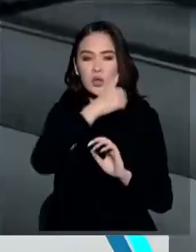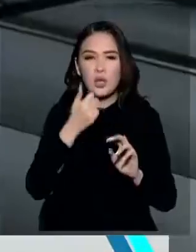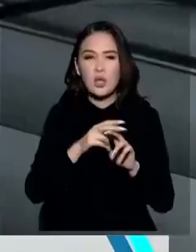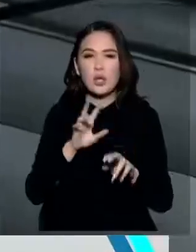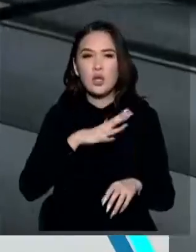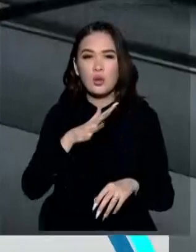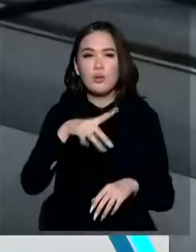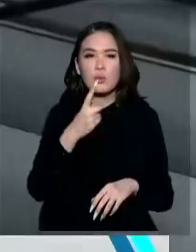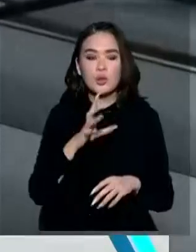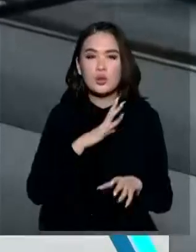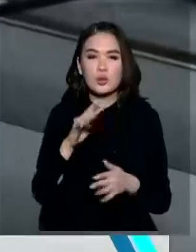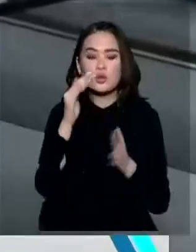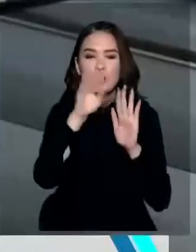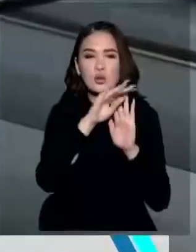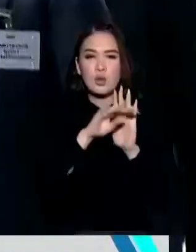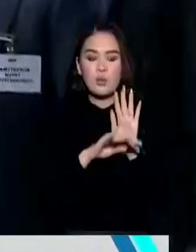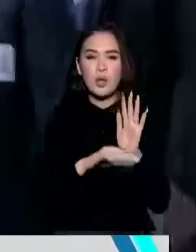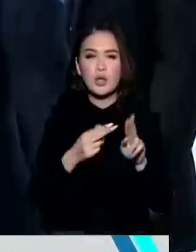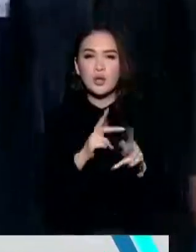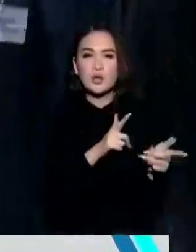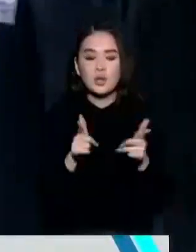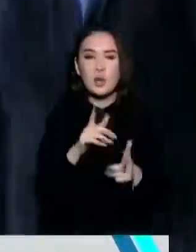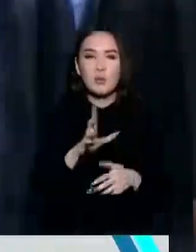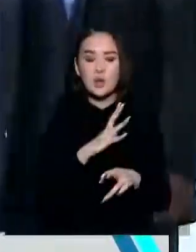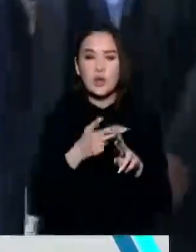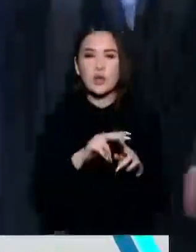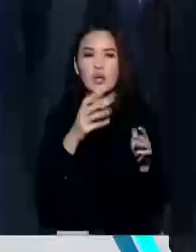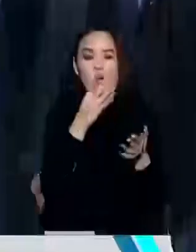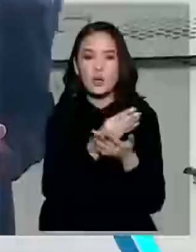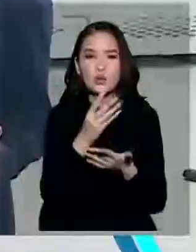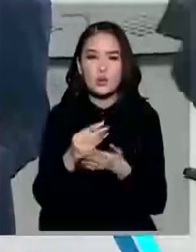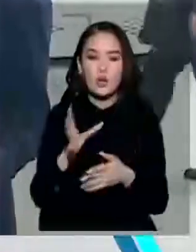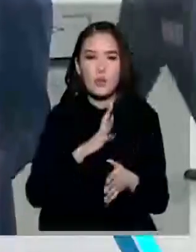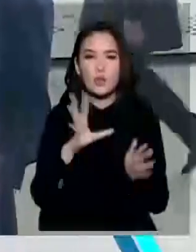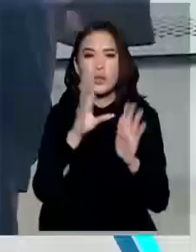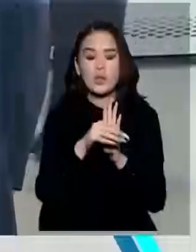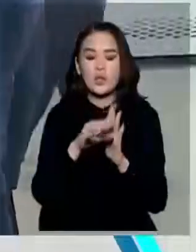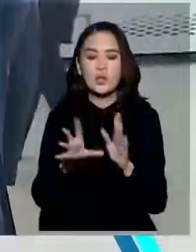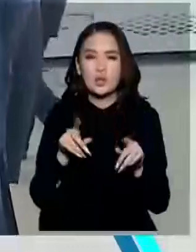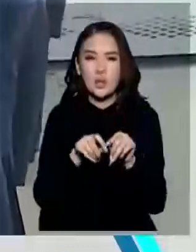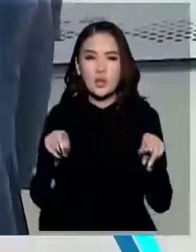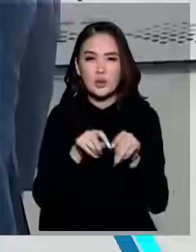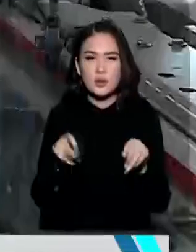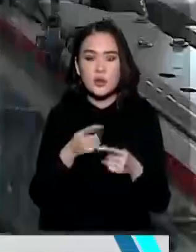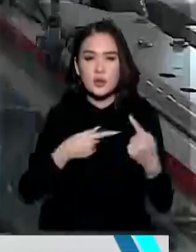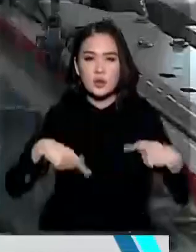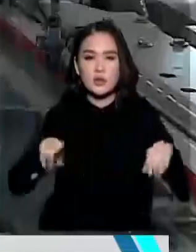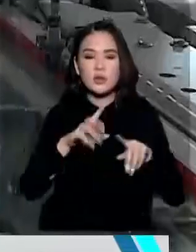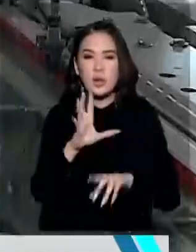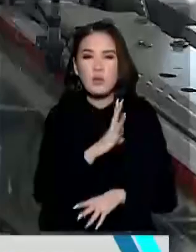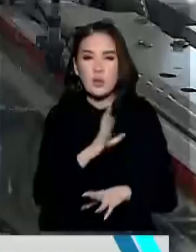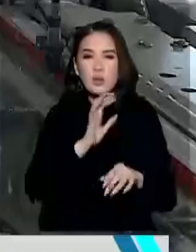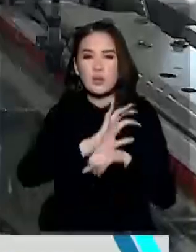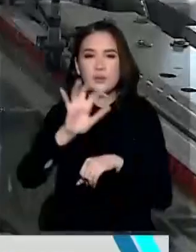қосылған. Олардың дені ішкі нарықтағы сұранысқа бағытталған. Жобалар әр саланы қамтып отыр. Тіпті шығарылған өнімдер сырт елдерге де кетіп